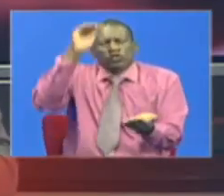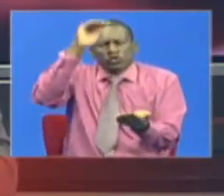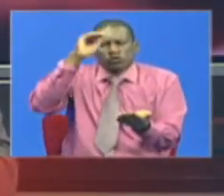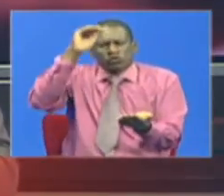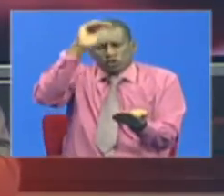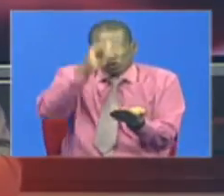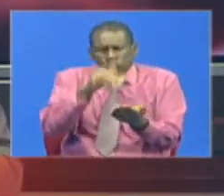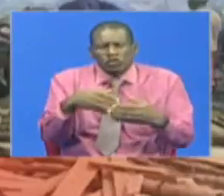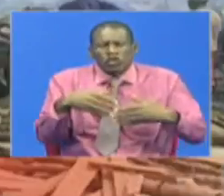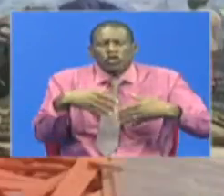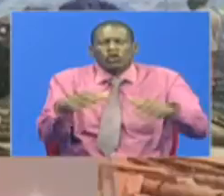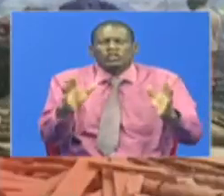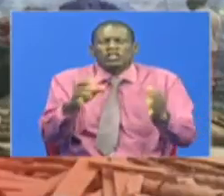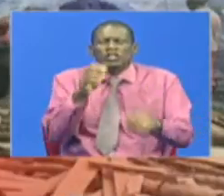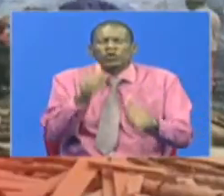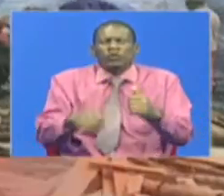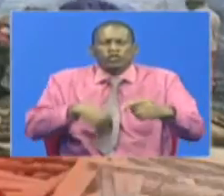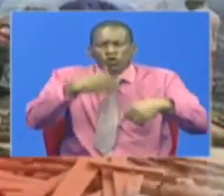kama hiyo.